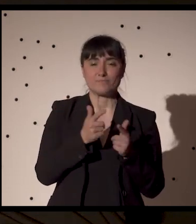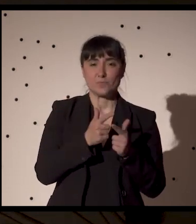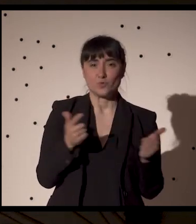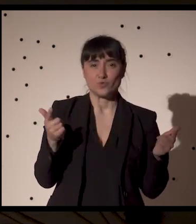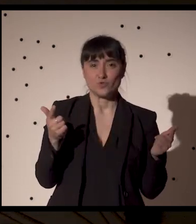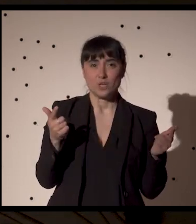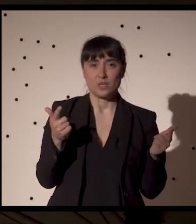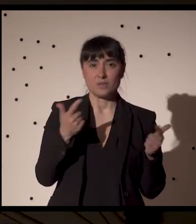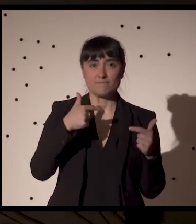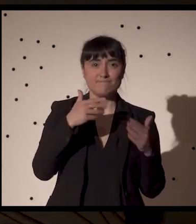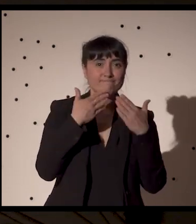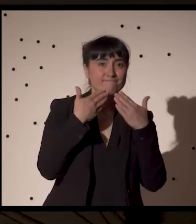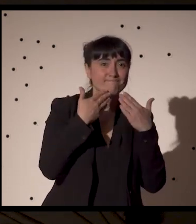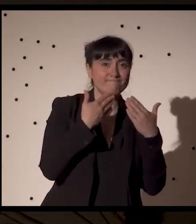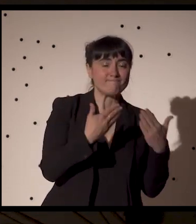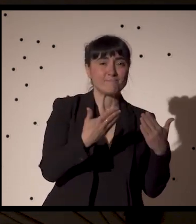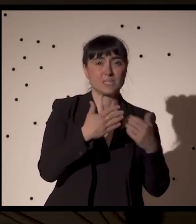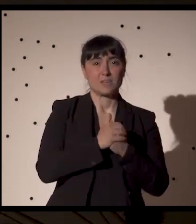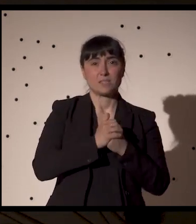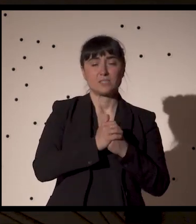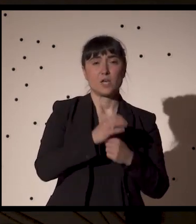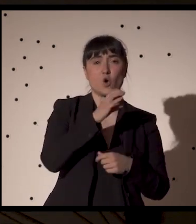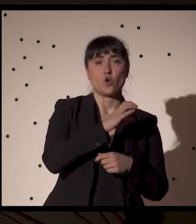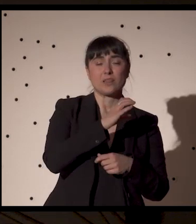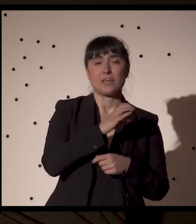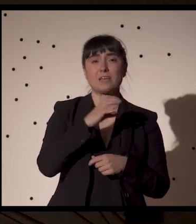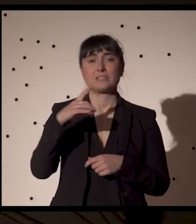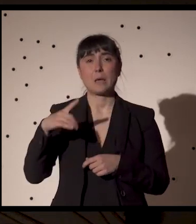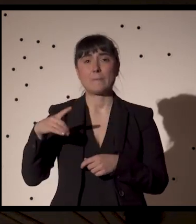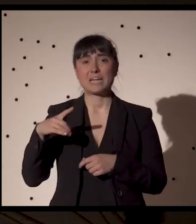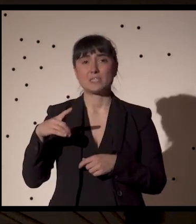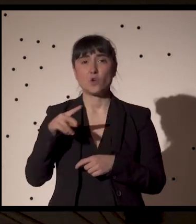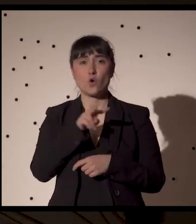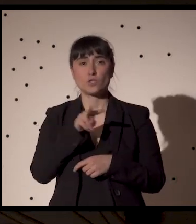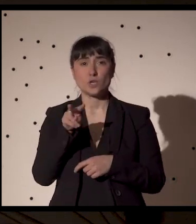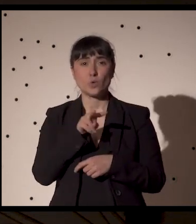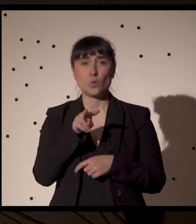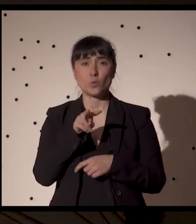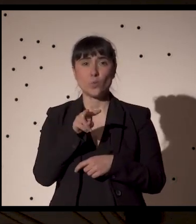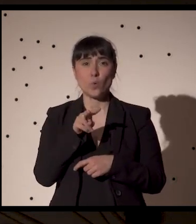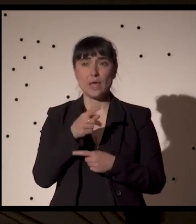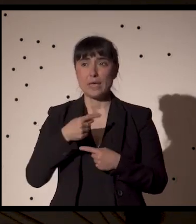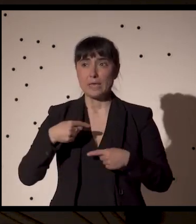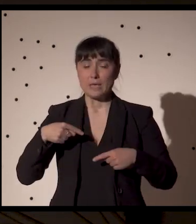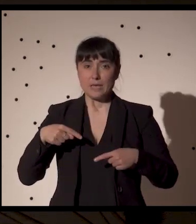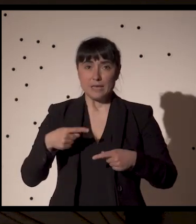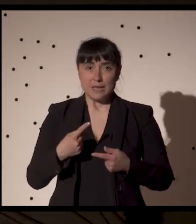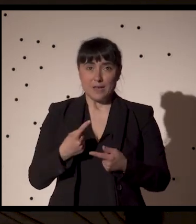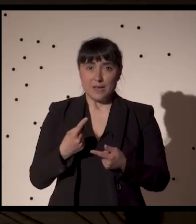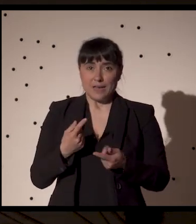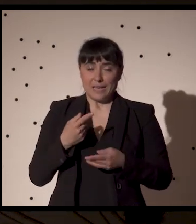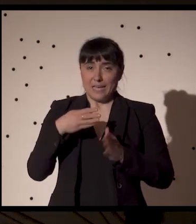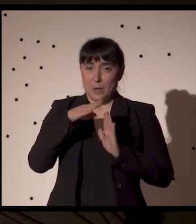Graziosi sono diciamo costole fondamentali di questa lunga